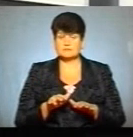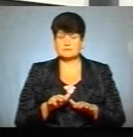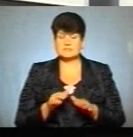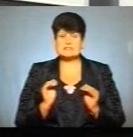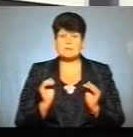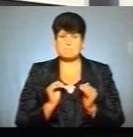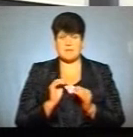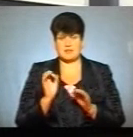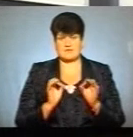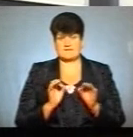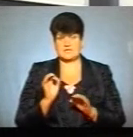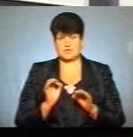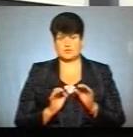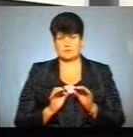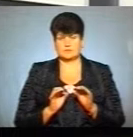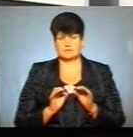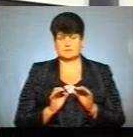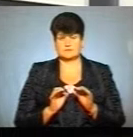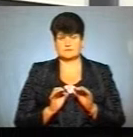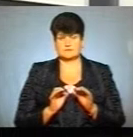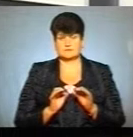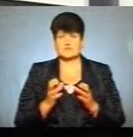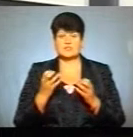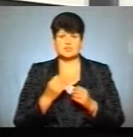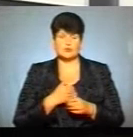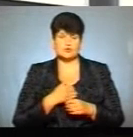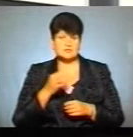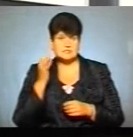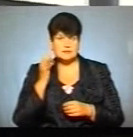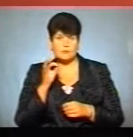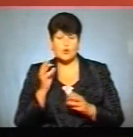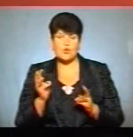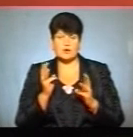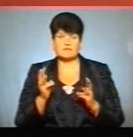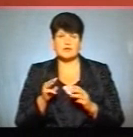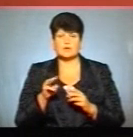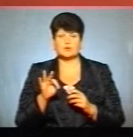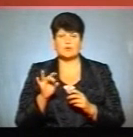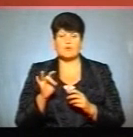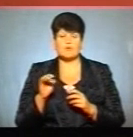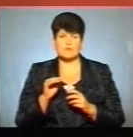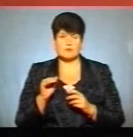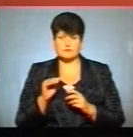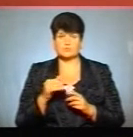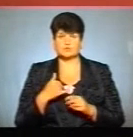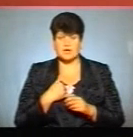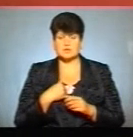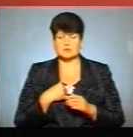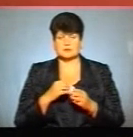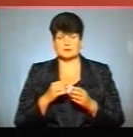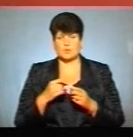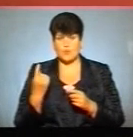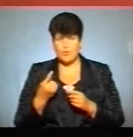малий відсоток. Контраст великий. Так, великий контраст. Ще хочеться згадати про горіння торф'яників. Є така проблема в нашій області останні кілька